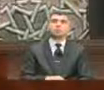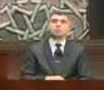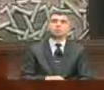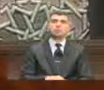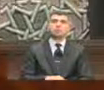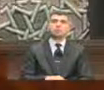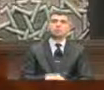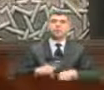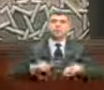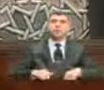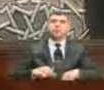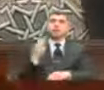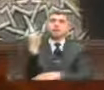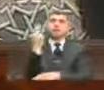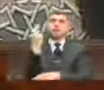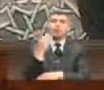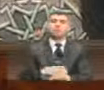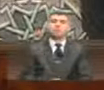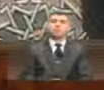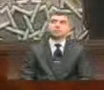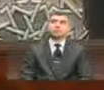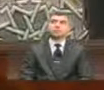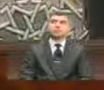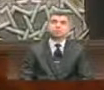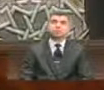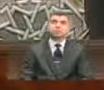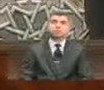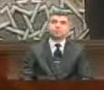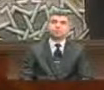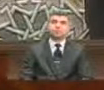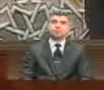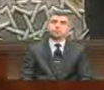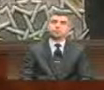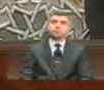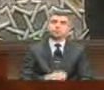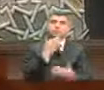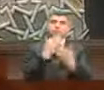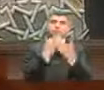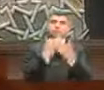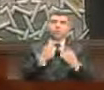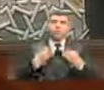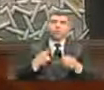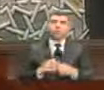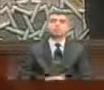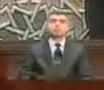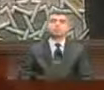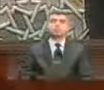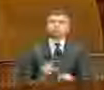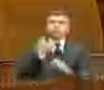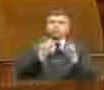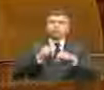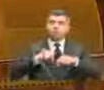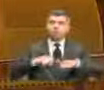العالي محترم. تفضلوا السيد النائب محترم. شكرا سيد رئيس محترم، السيدين